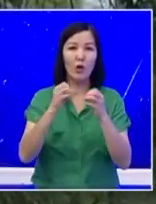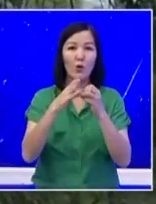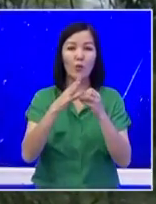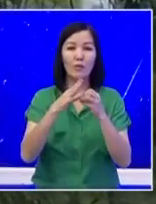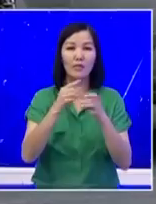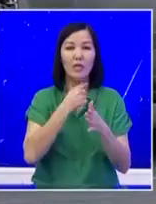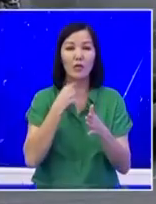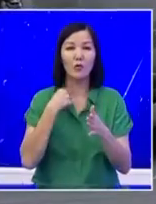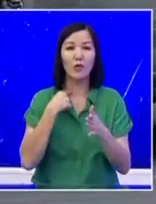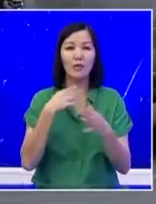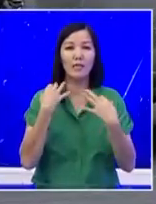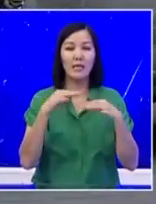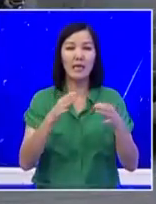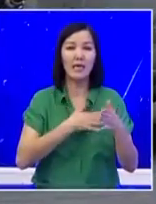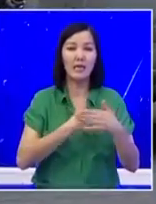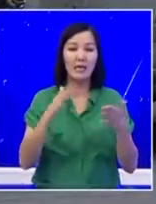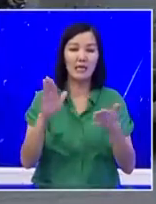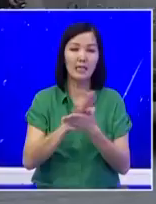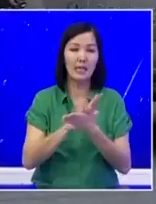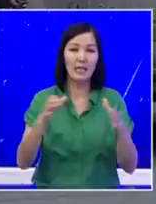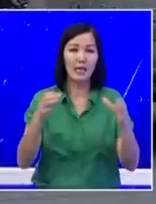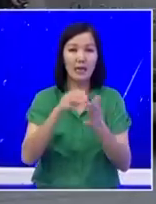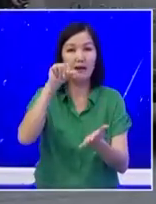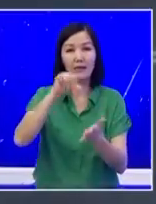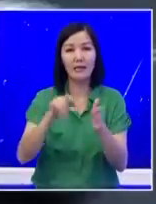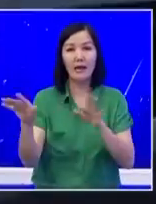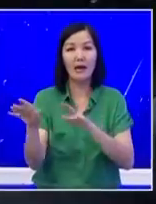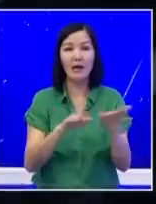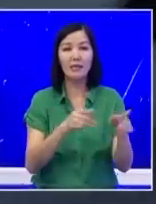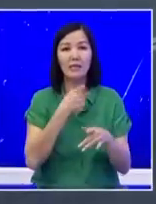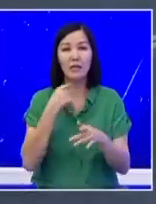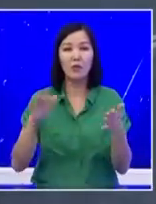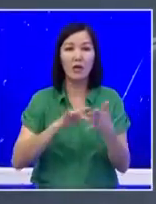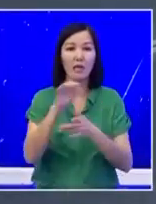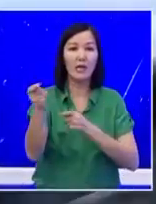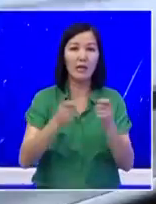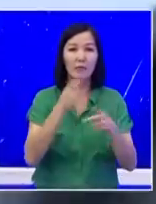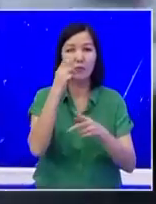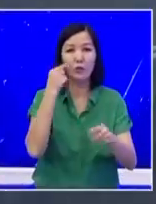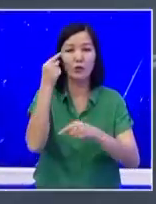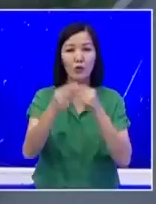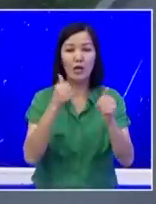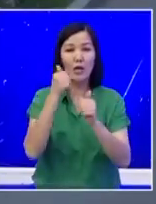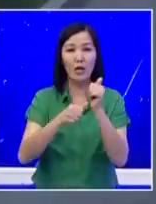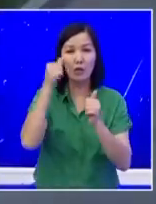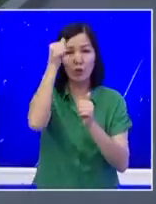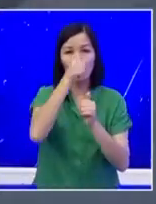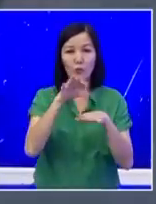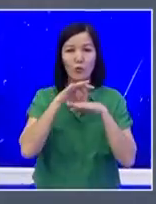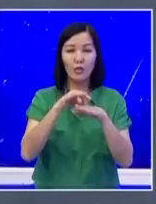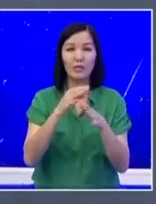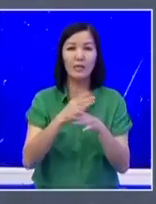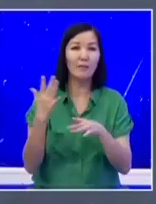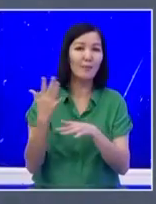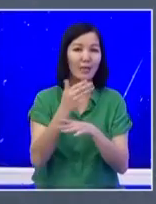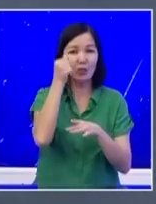жуық талдықорғандық еріктілер қатысты. Айта кетейік, мұндай акция Талдықорған қалалық әкімдігі дәстүрлі түрде жыл сайын ұйымдастырады.